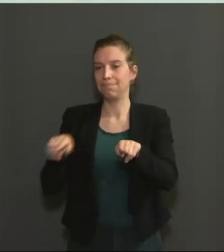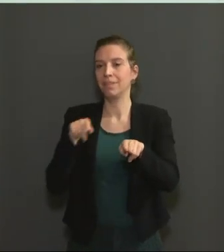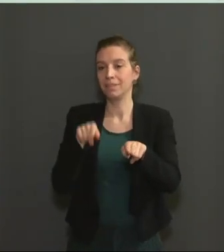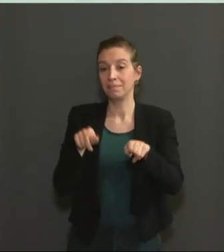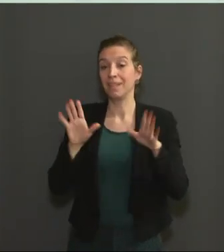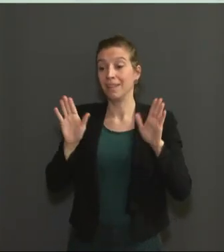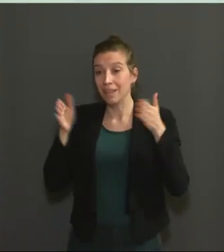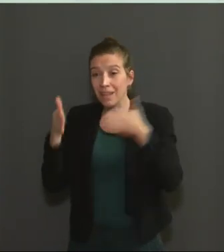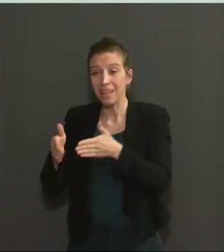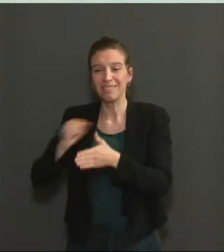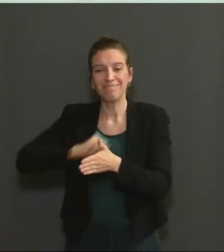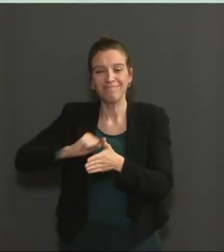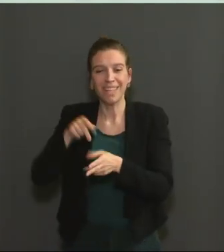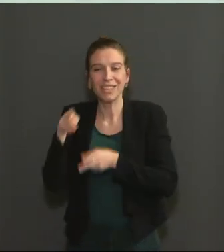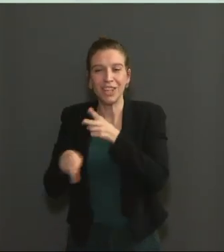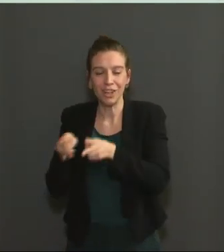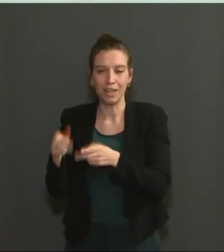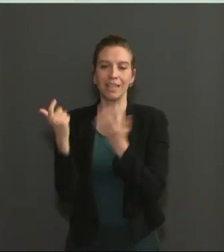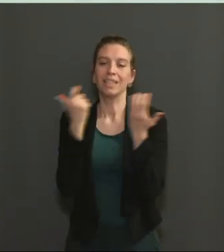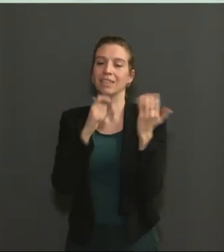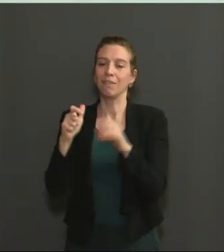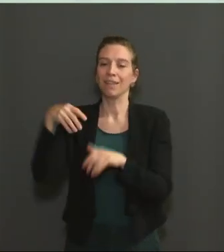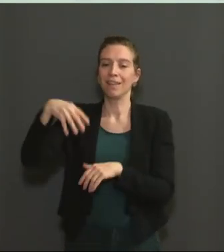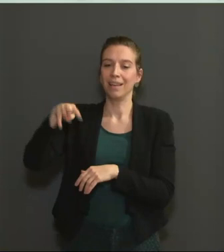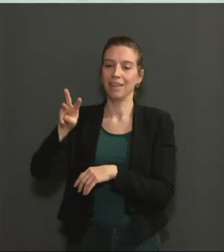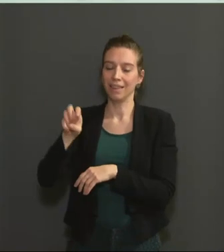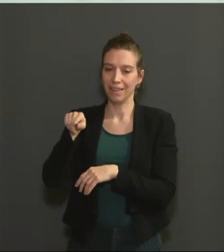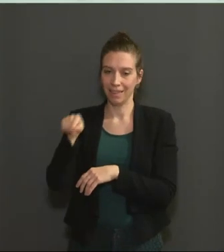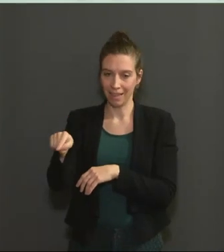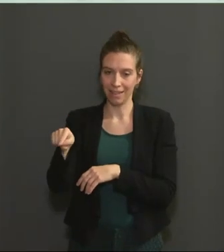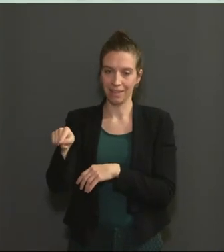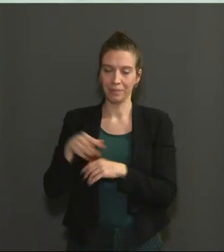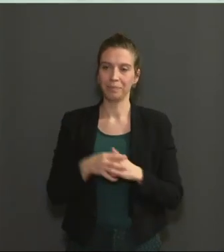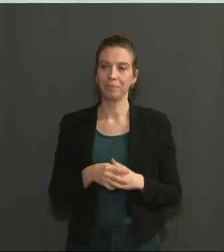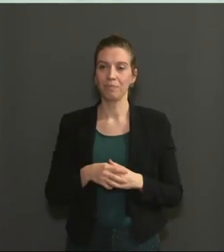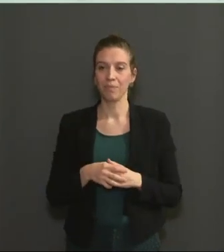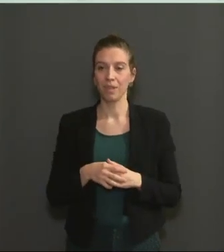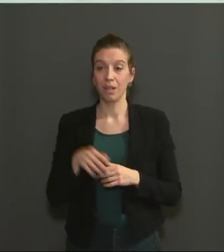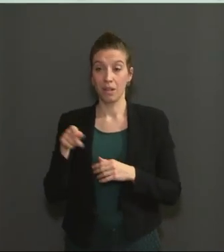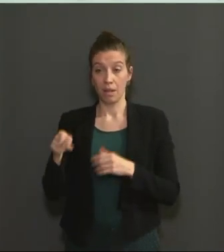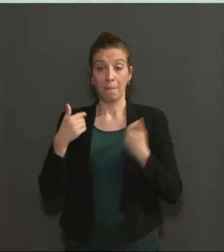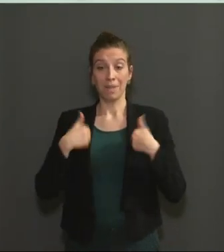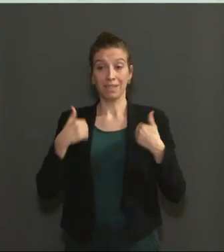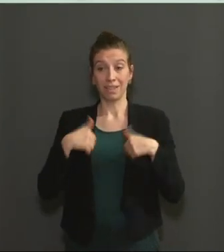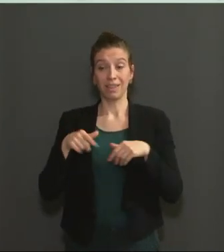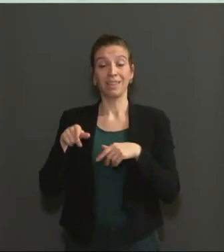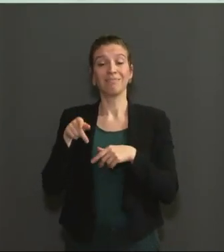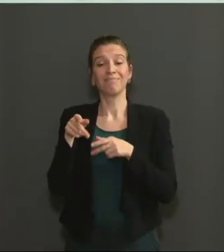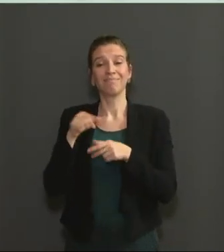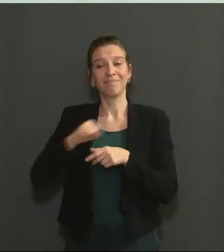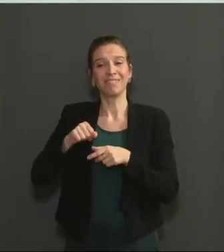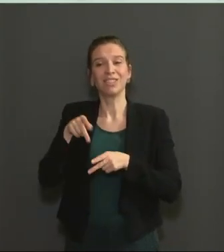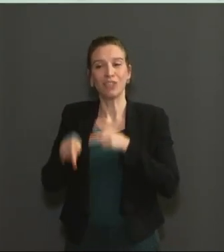739 op intensieve zorgen het aantal patiten op intensieve zorgen daalt daarmee nog